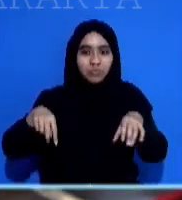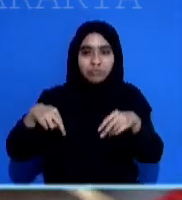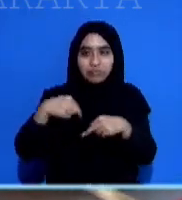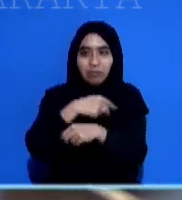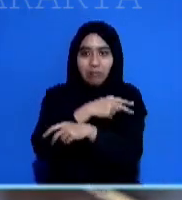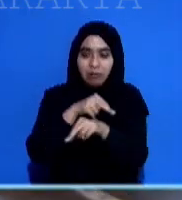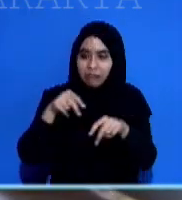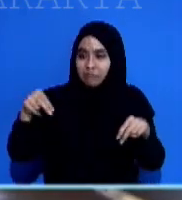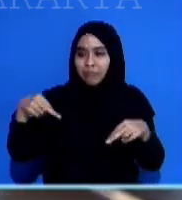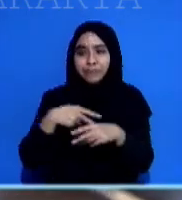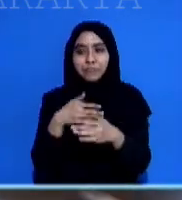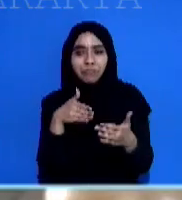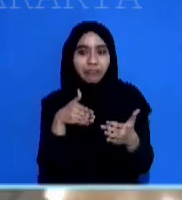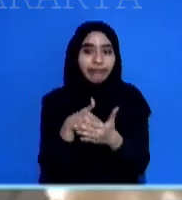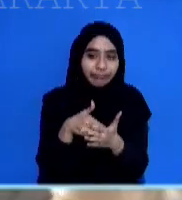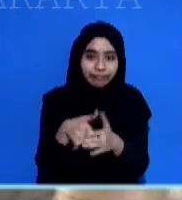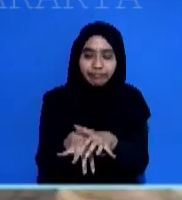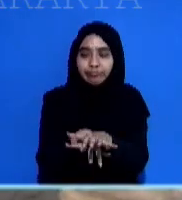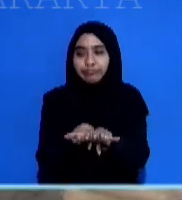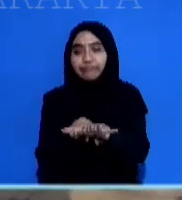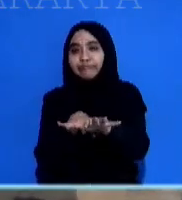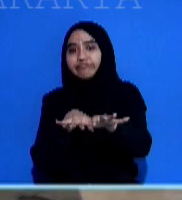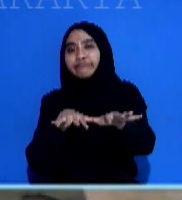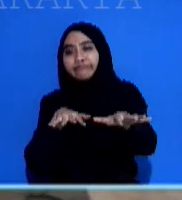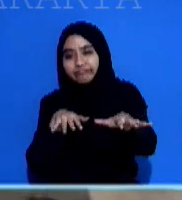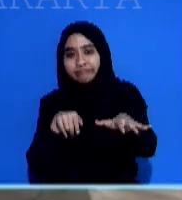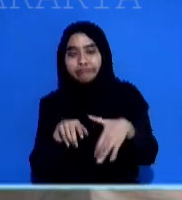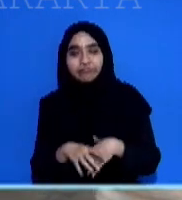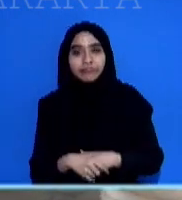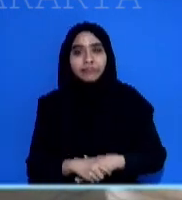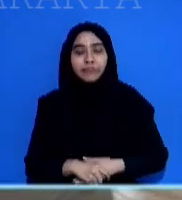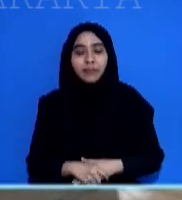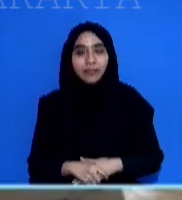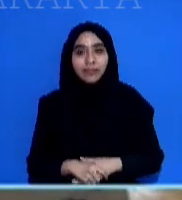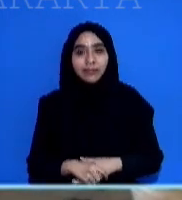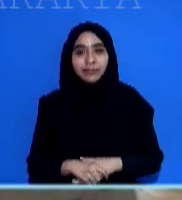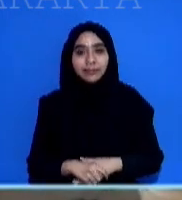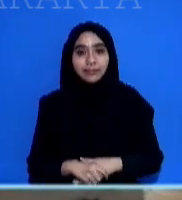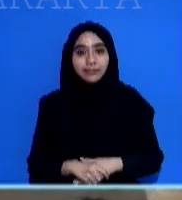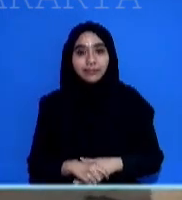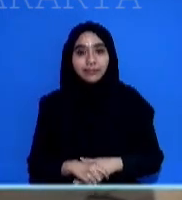arus lalu lintas tersendat demikian Trianto dan Agung hangkara TVRI yyakarta melaporkan